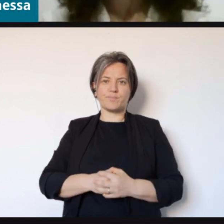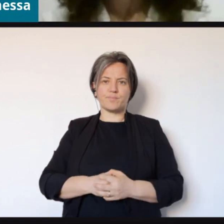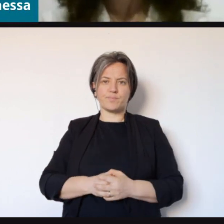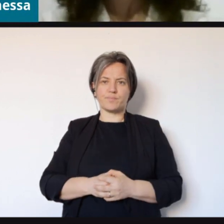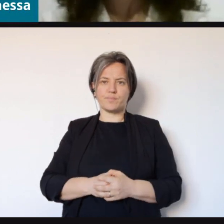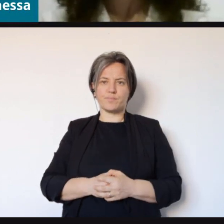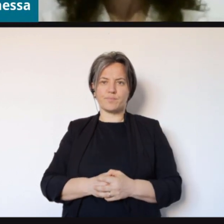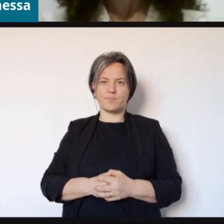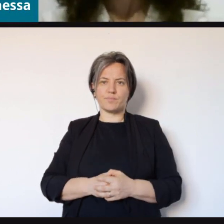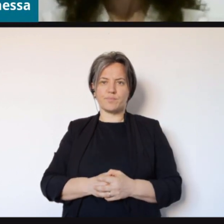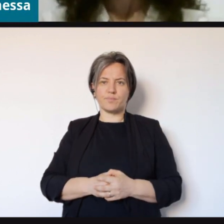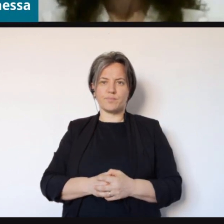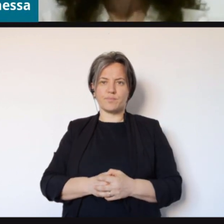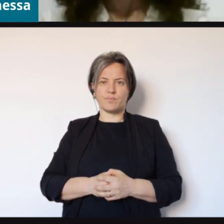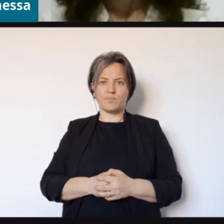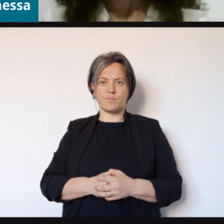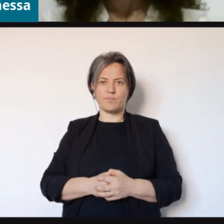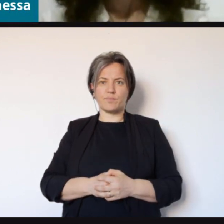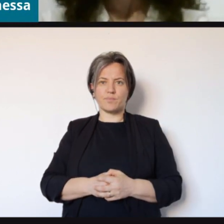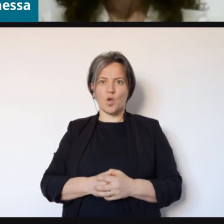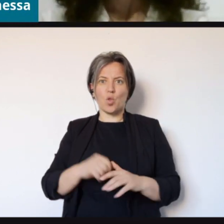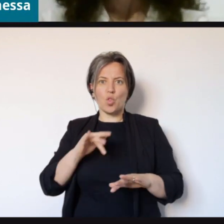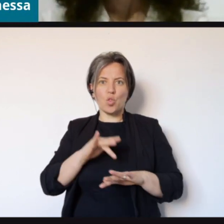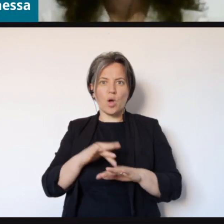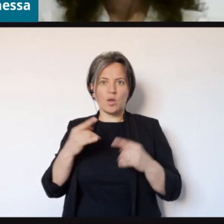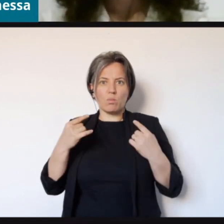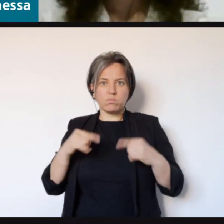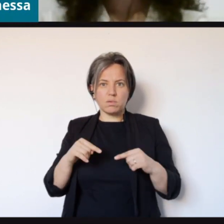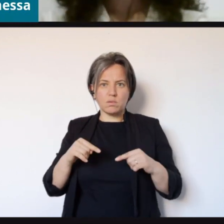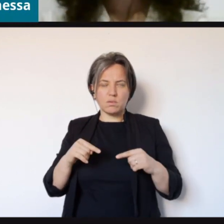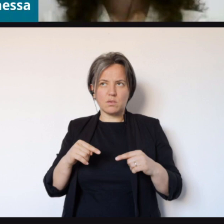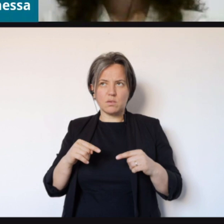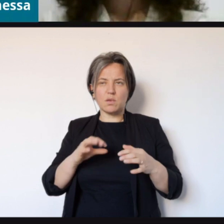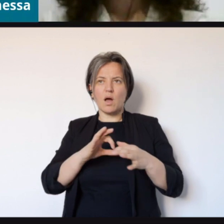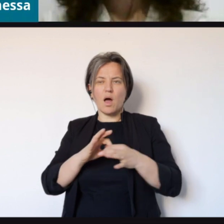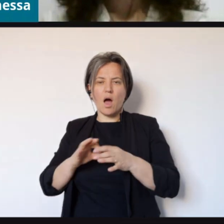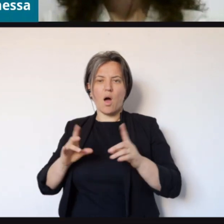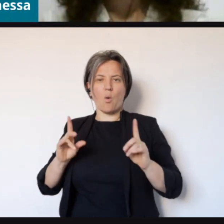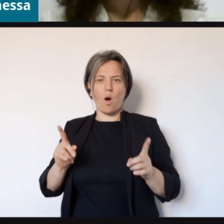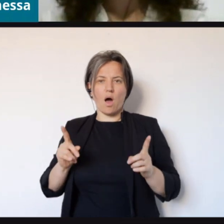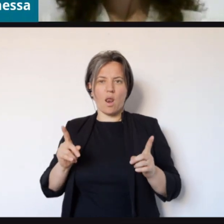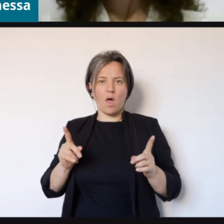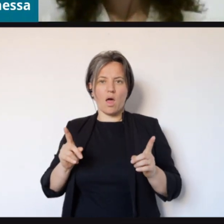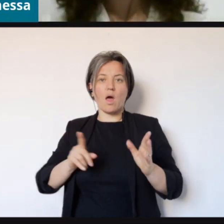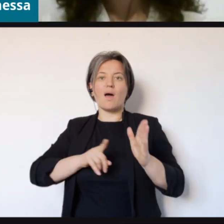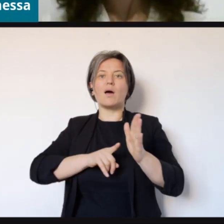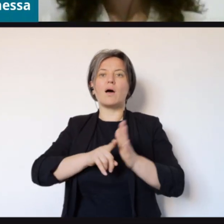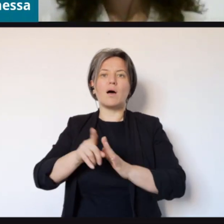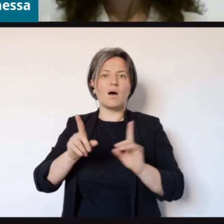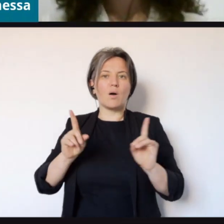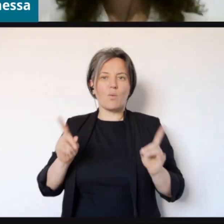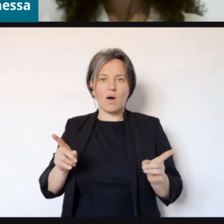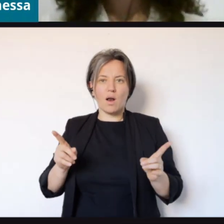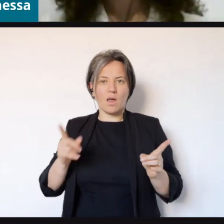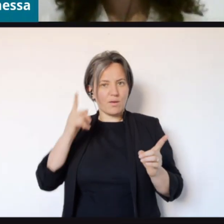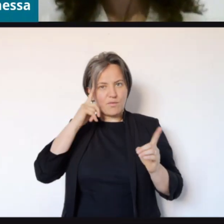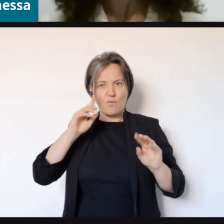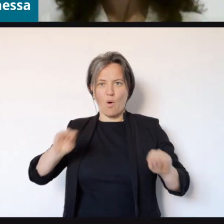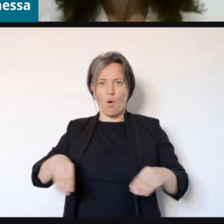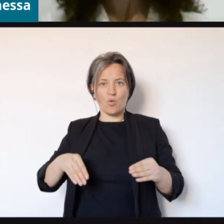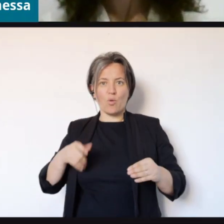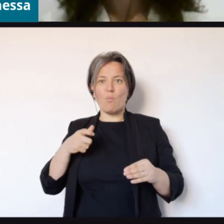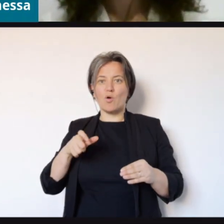hanno vissuto uno spazio così, e non lo sappiamo, perché